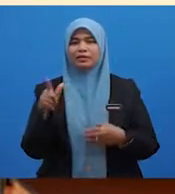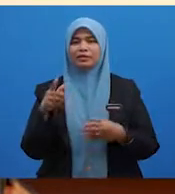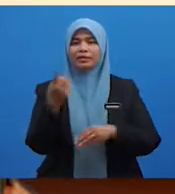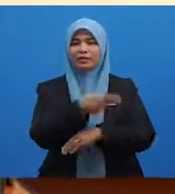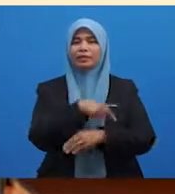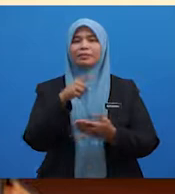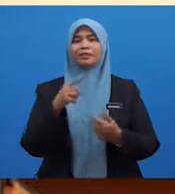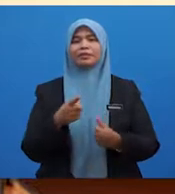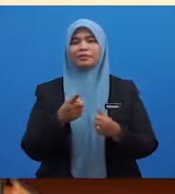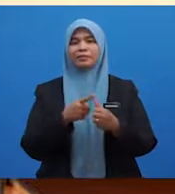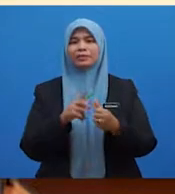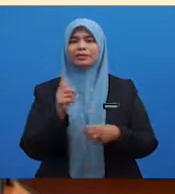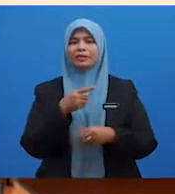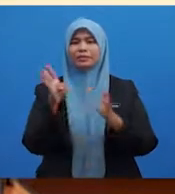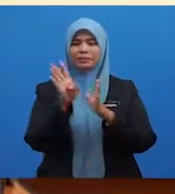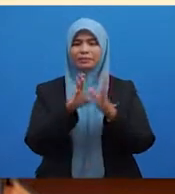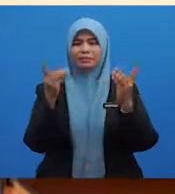pertama kita berjumpa.